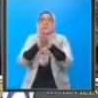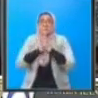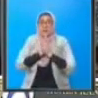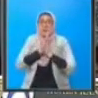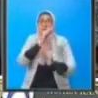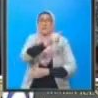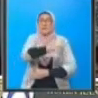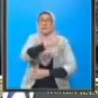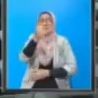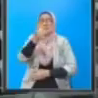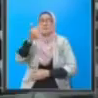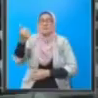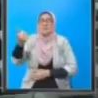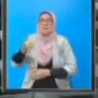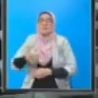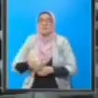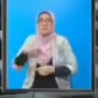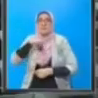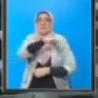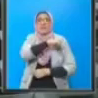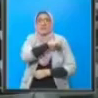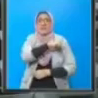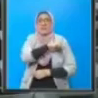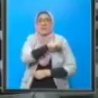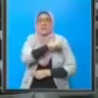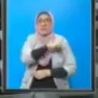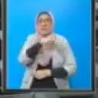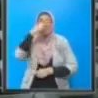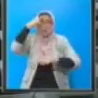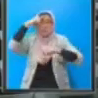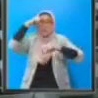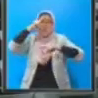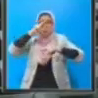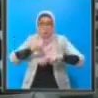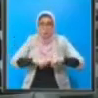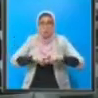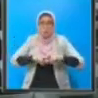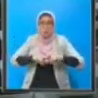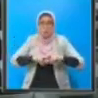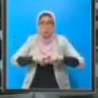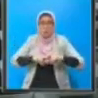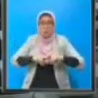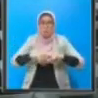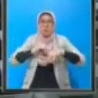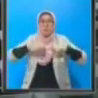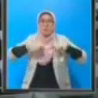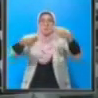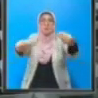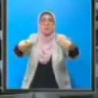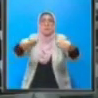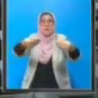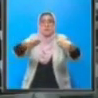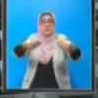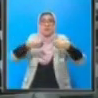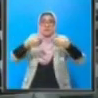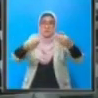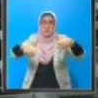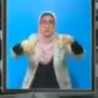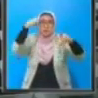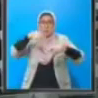Hai saya minta ali-ali yang lain untuk duduk begini enggak penjelasan saya bagi ruang baik bagi saya